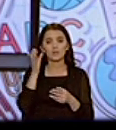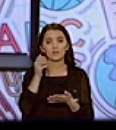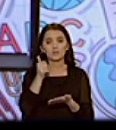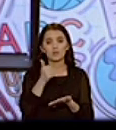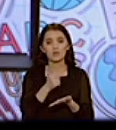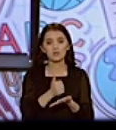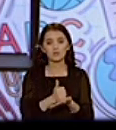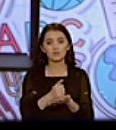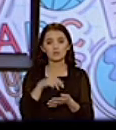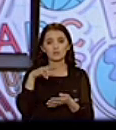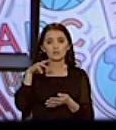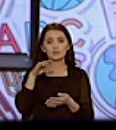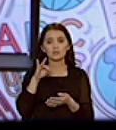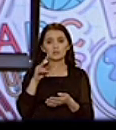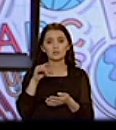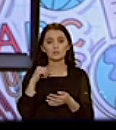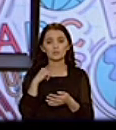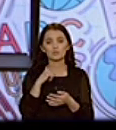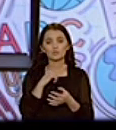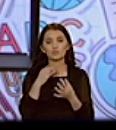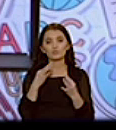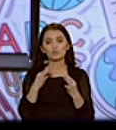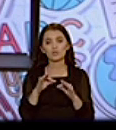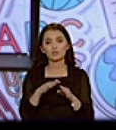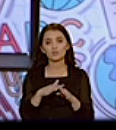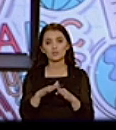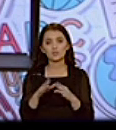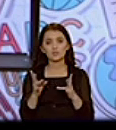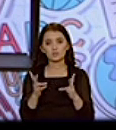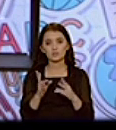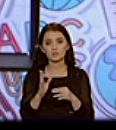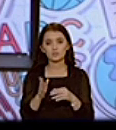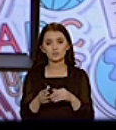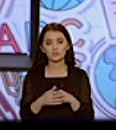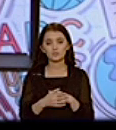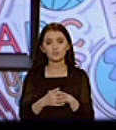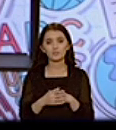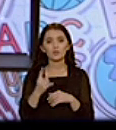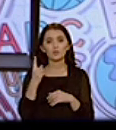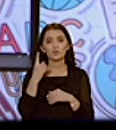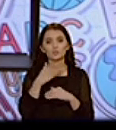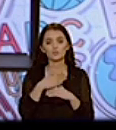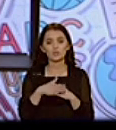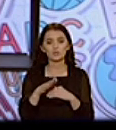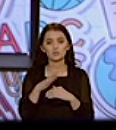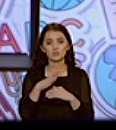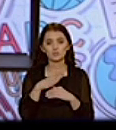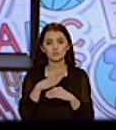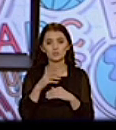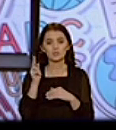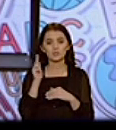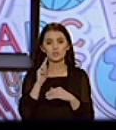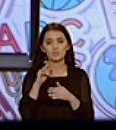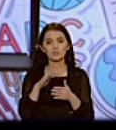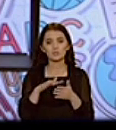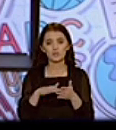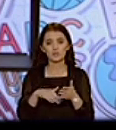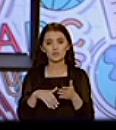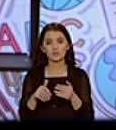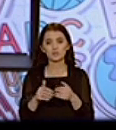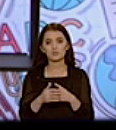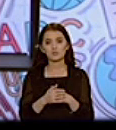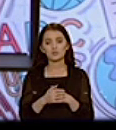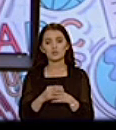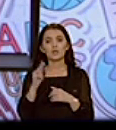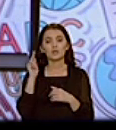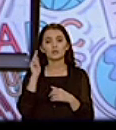ushbu tenglamalarni mustaqil bajarishingiz kerak. Demak, tushunarli bo'lgan bo'lsa, darsimizni davom